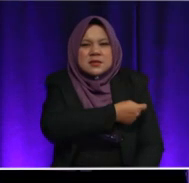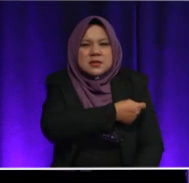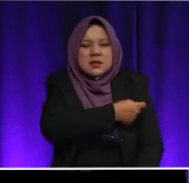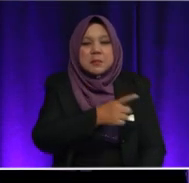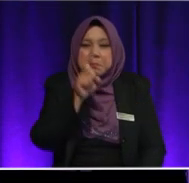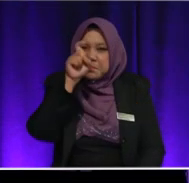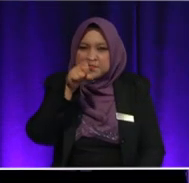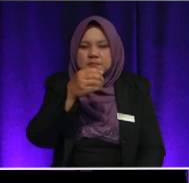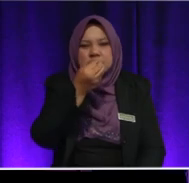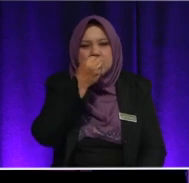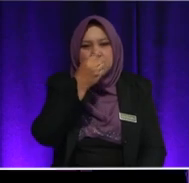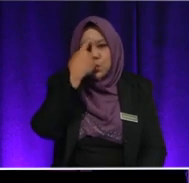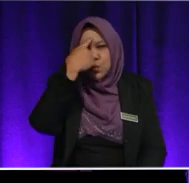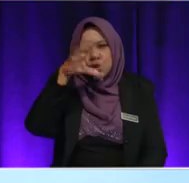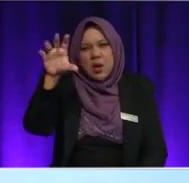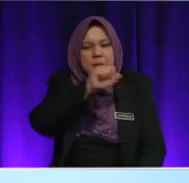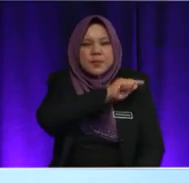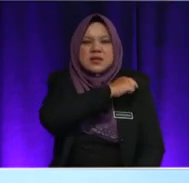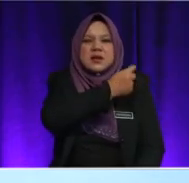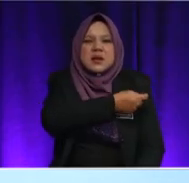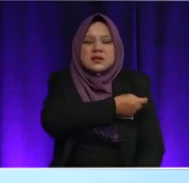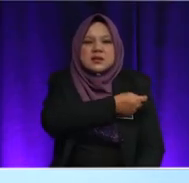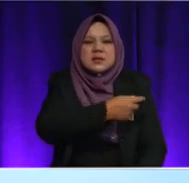itu ambil tenaga